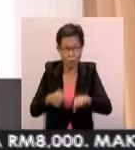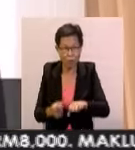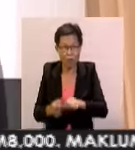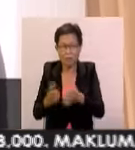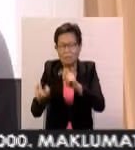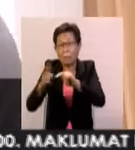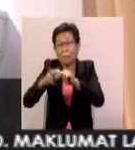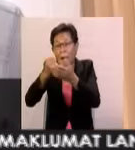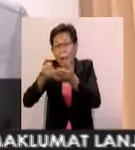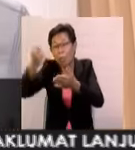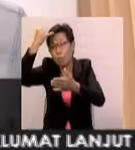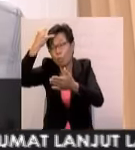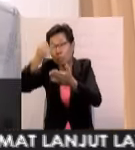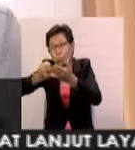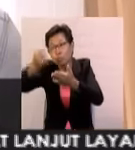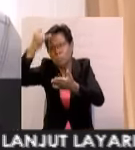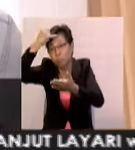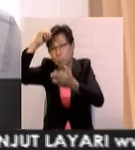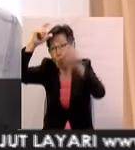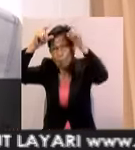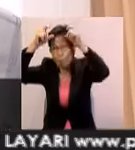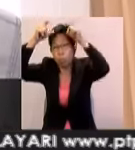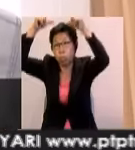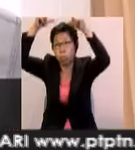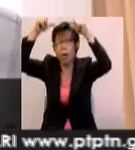menambah ilmu dari segi